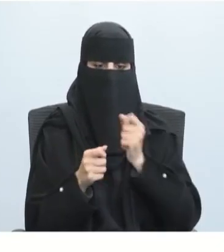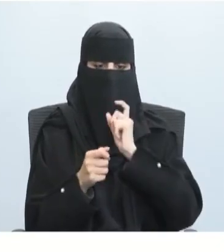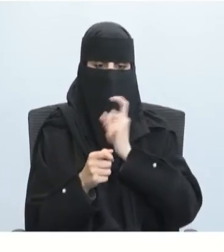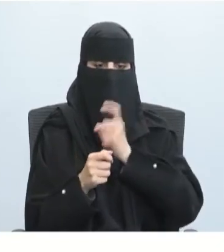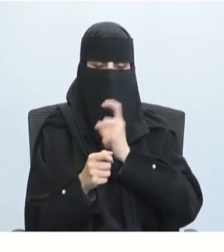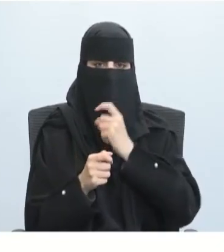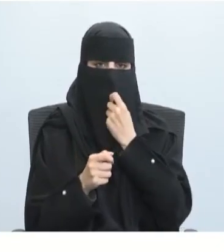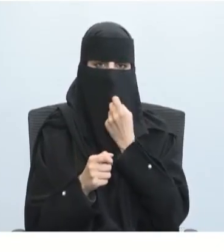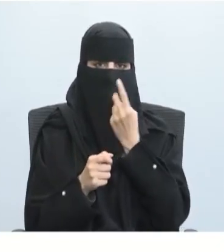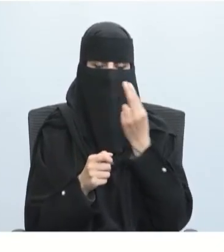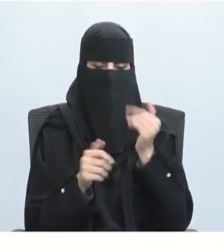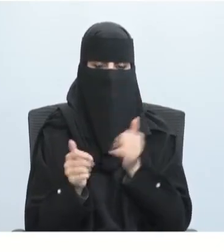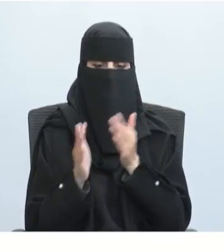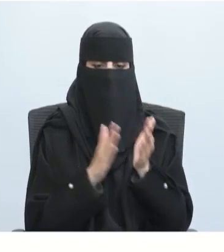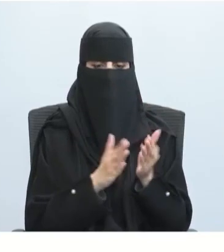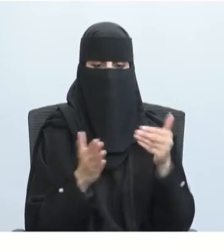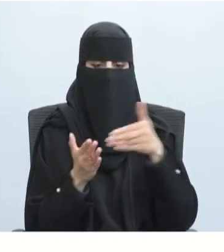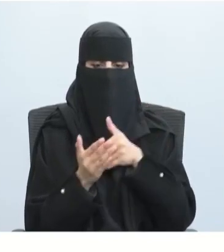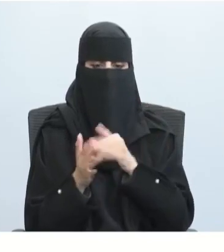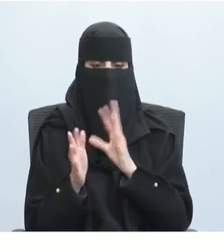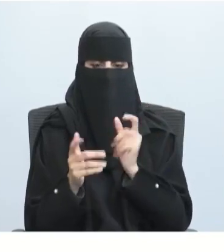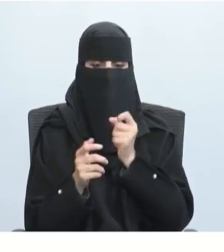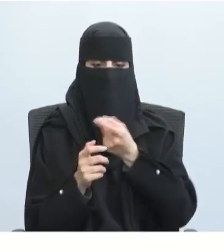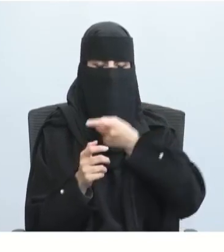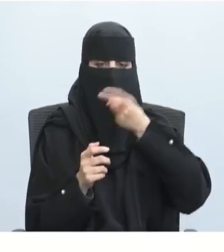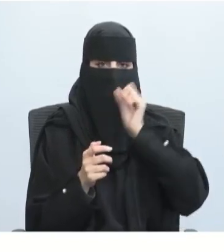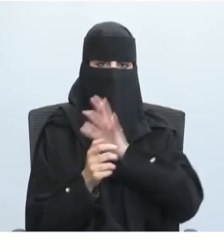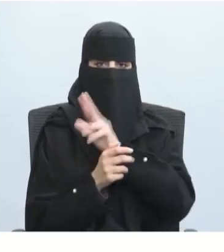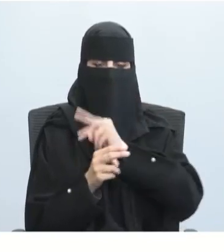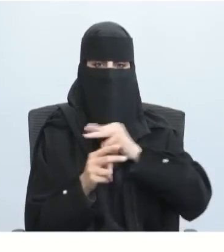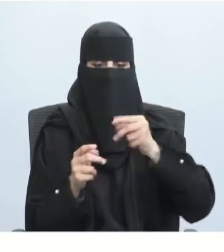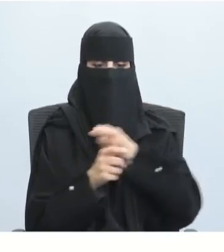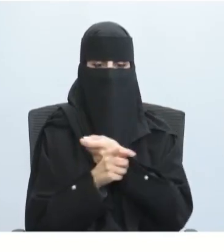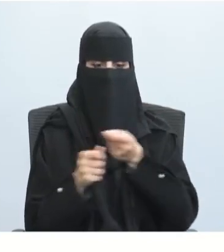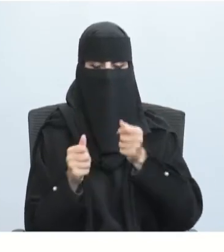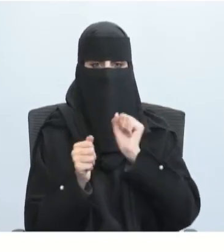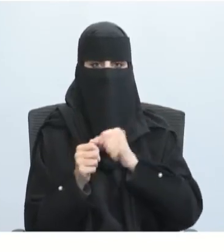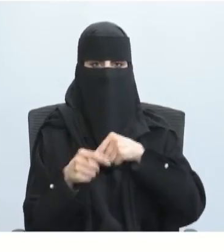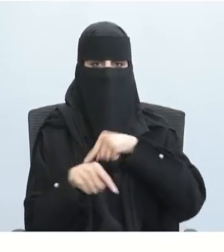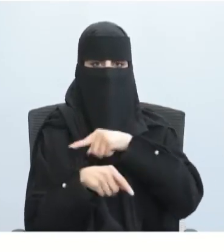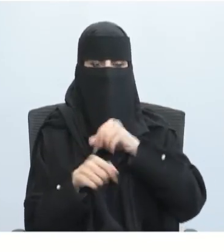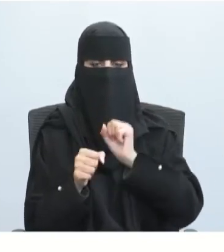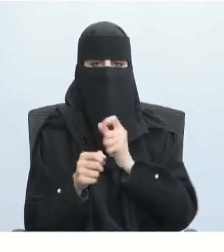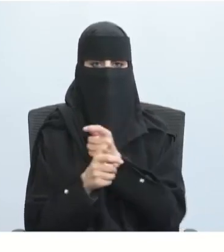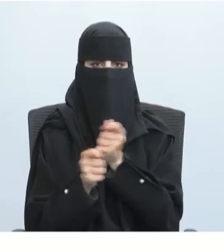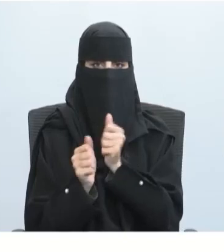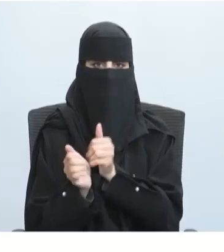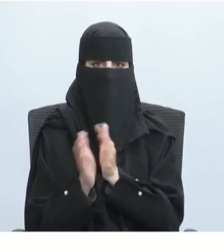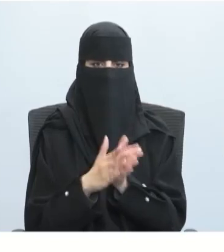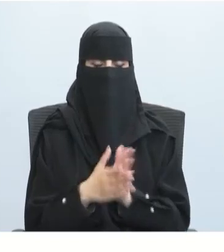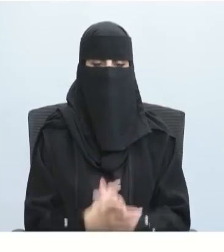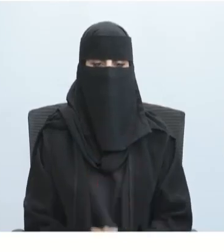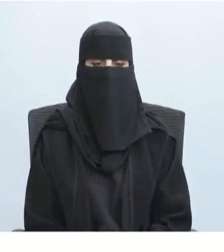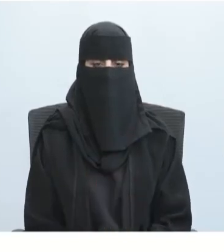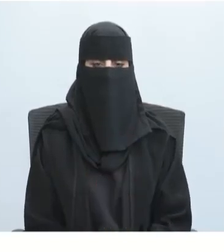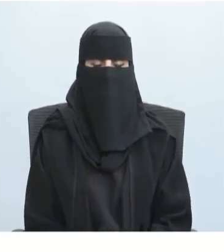المبالغ واخيرا تحدثنا عن الحالات الاخرى للقيمه الزمنيه للنقود